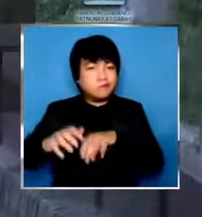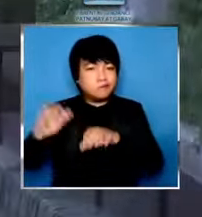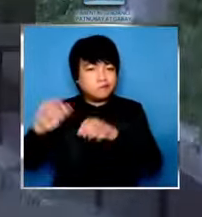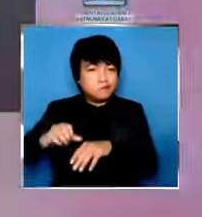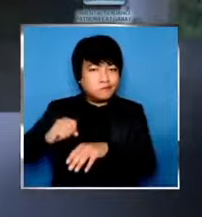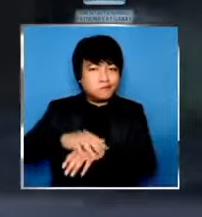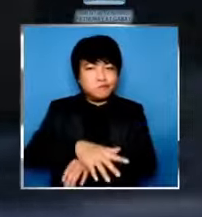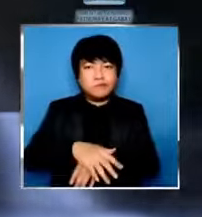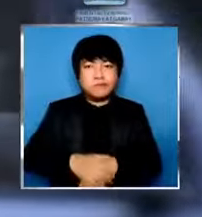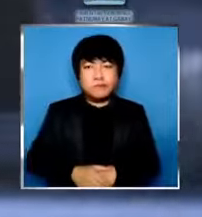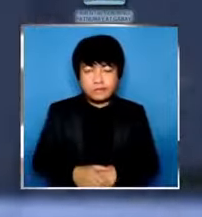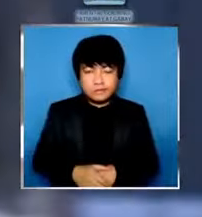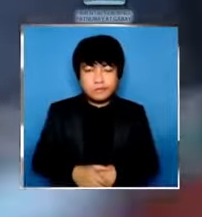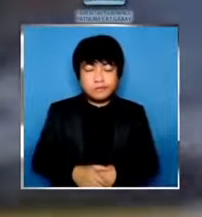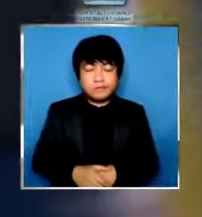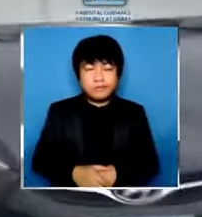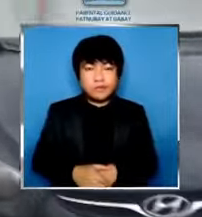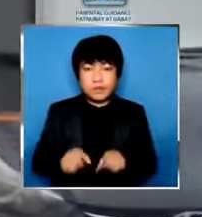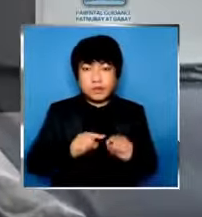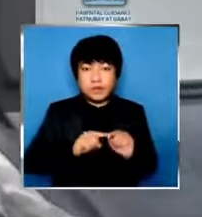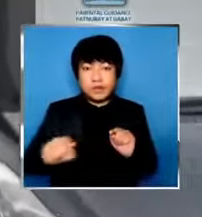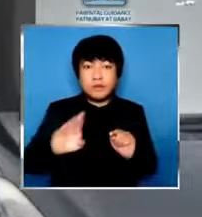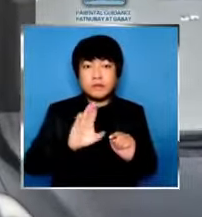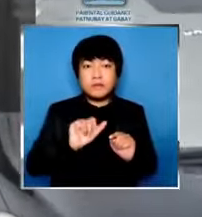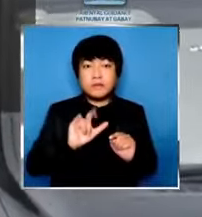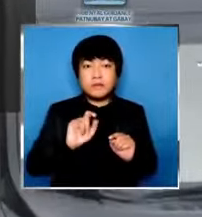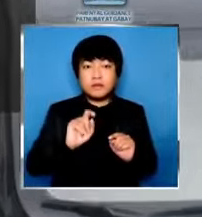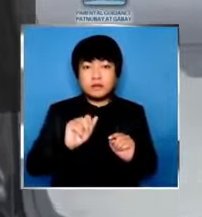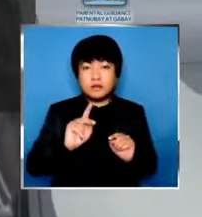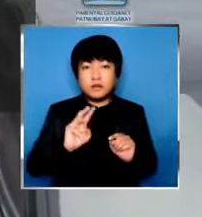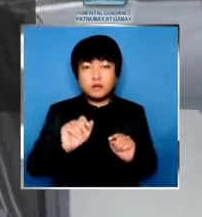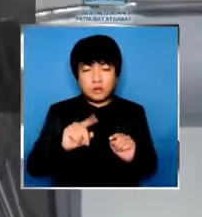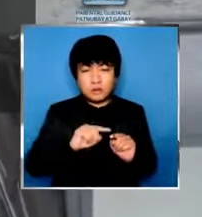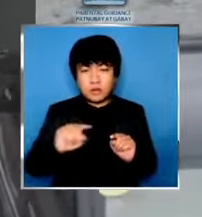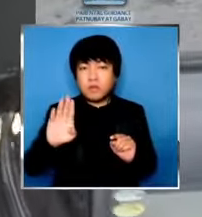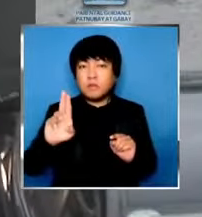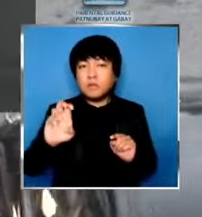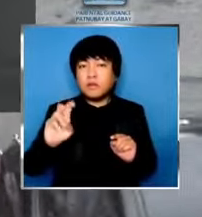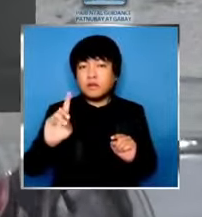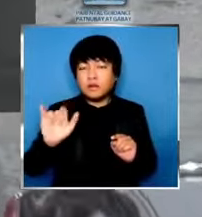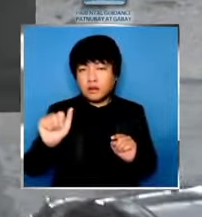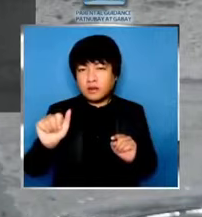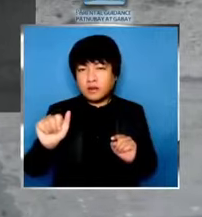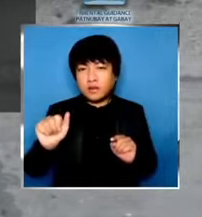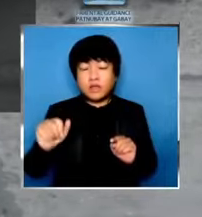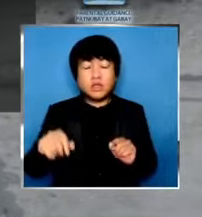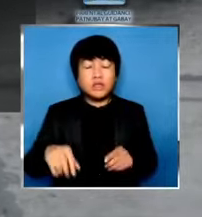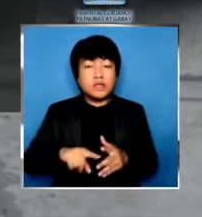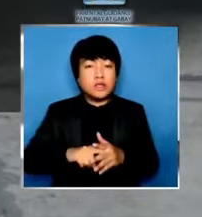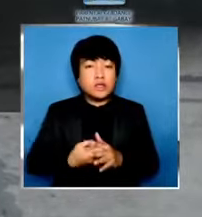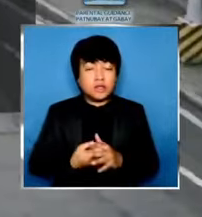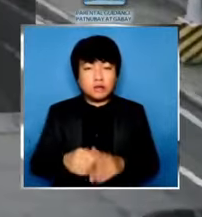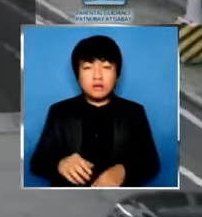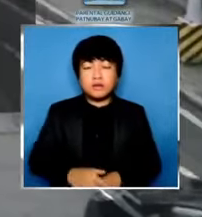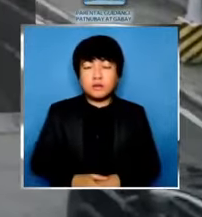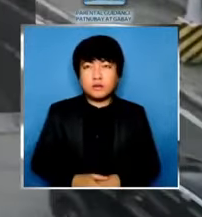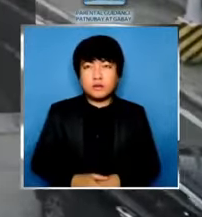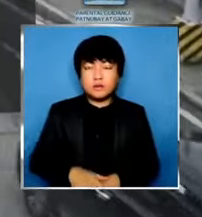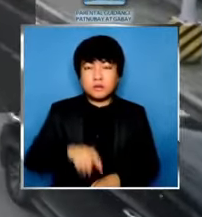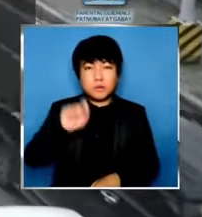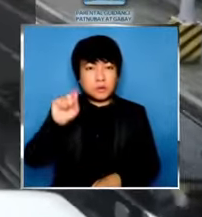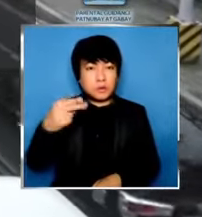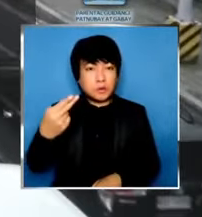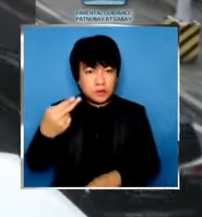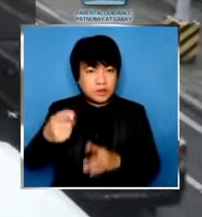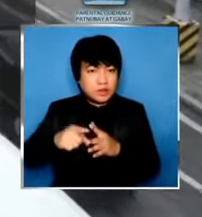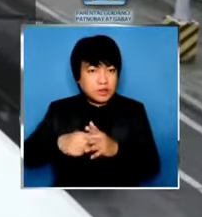Balintawak hanggang Buendia. Magsisimula yan alas 10 ngayong gabi hanggang alas 5 ng umaga sa Miyerkules, August 9. Inaabisuhan ng mga motorista